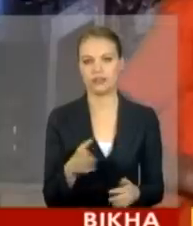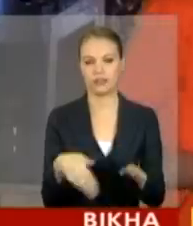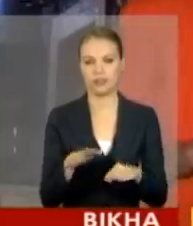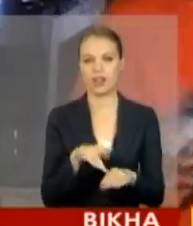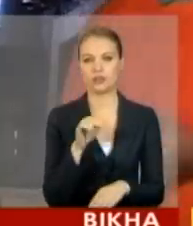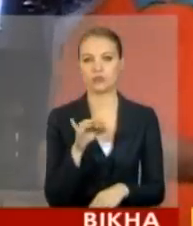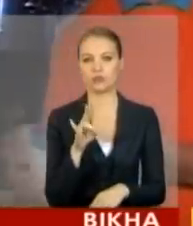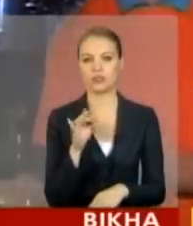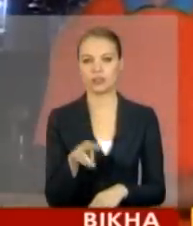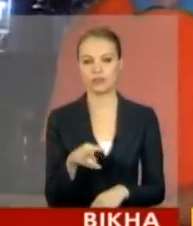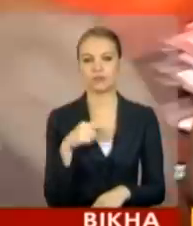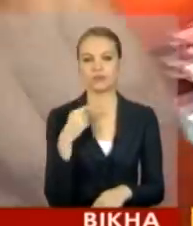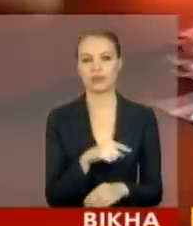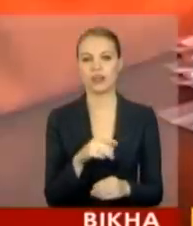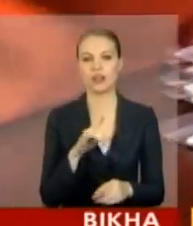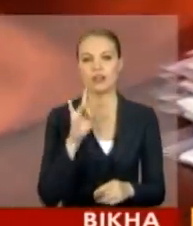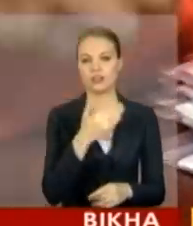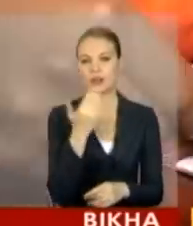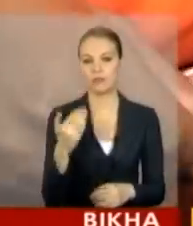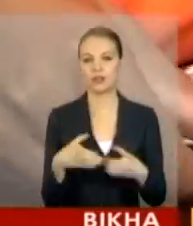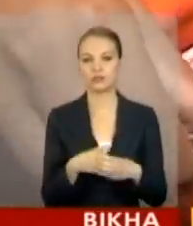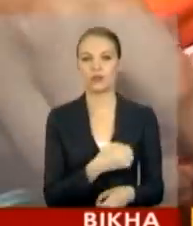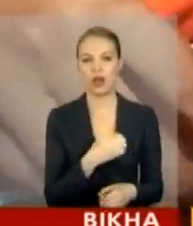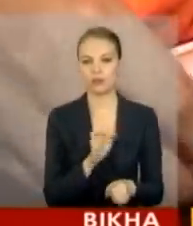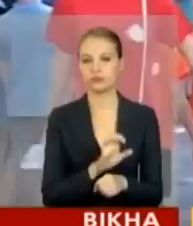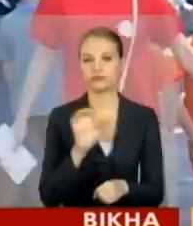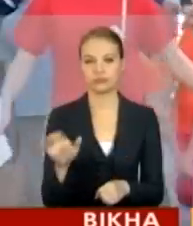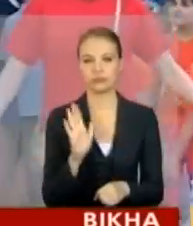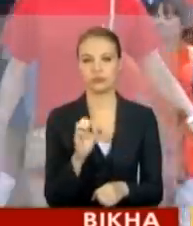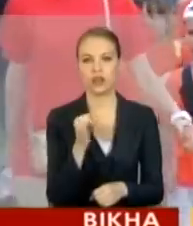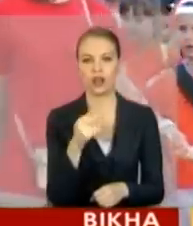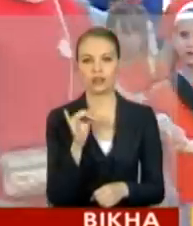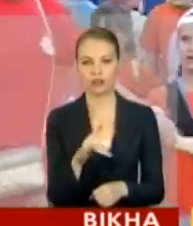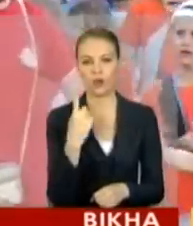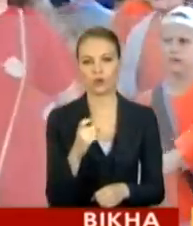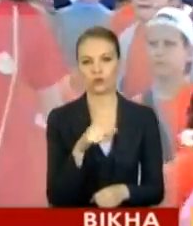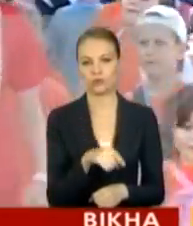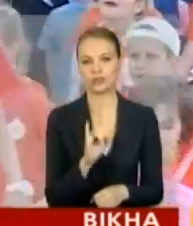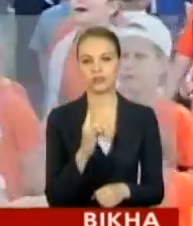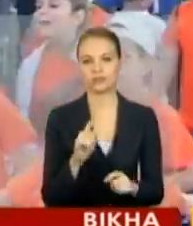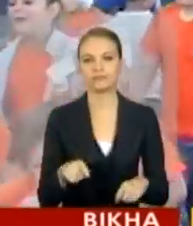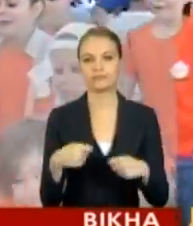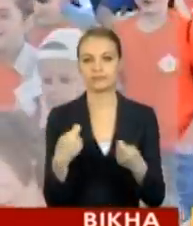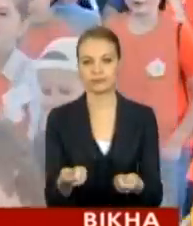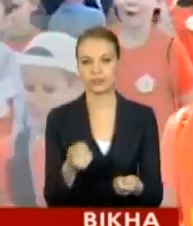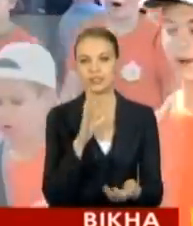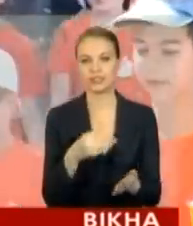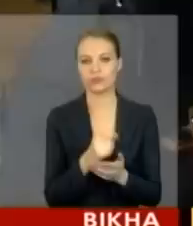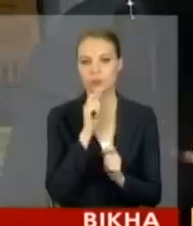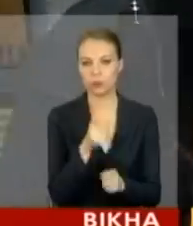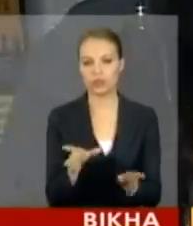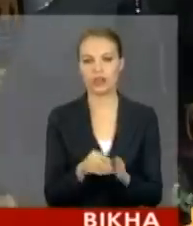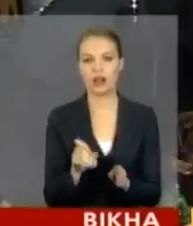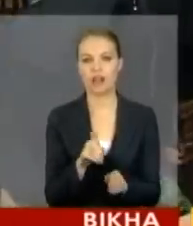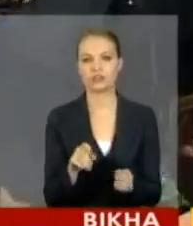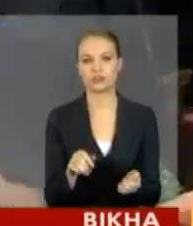Путіним. Крилату Небесну армію в зону АТО відвезуть бійці батальйону «Айдар». Одному з них дітлахи передали свої подарунки разом